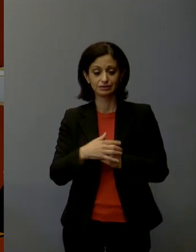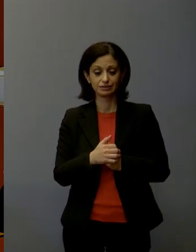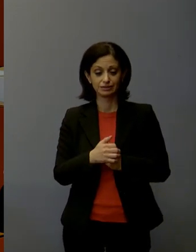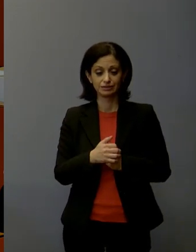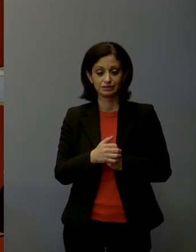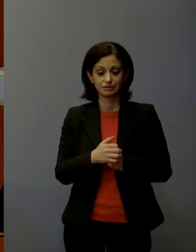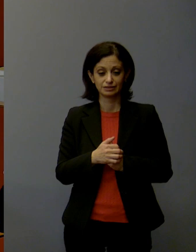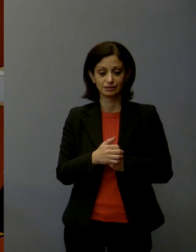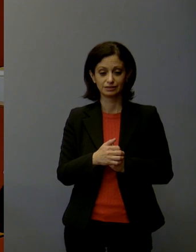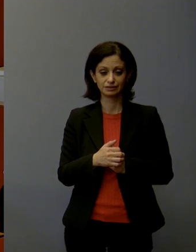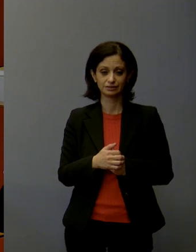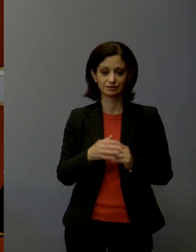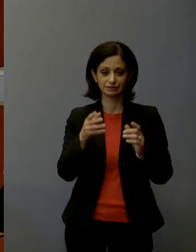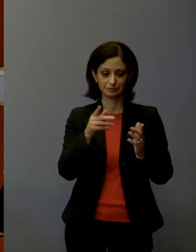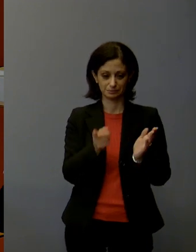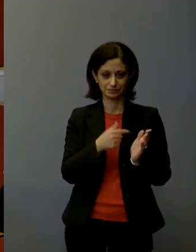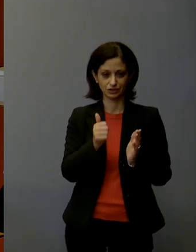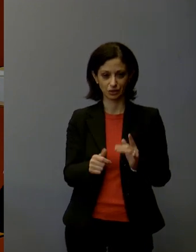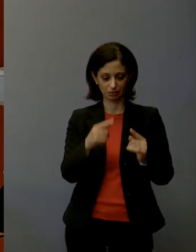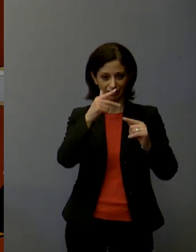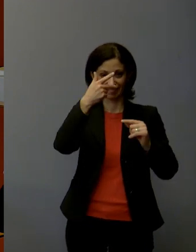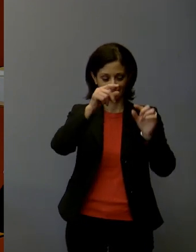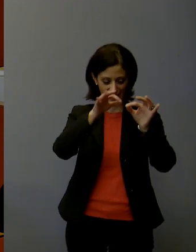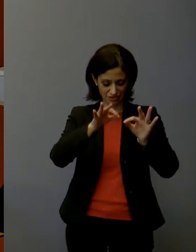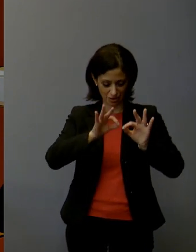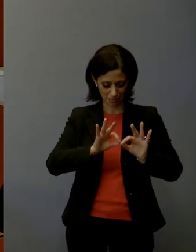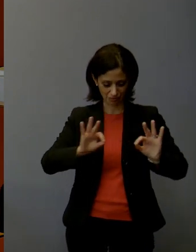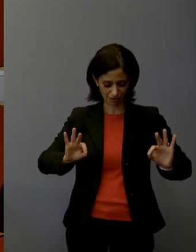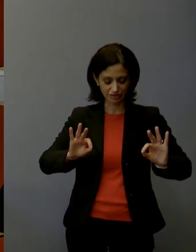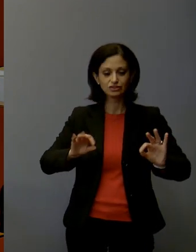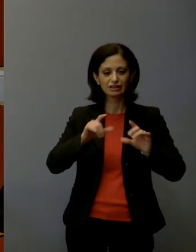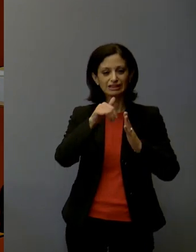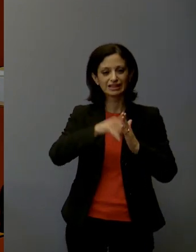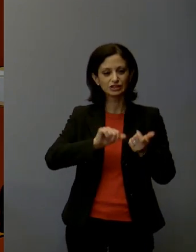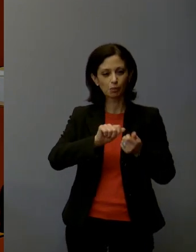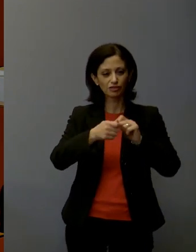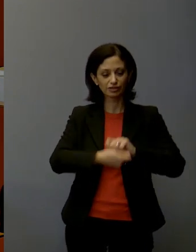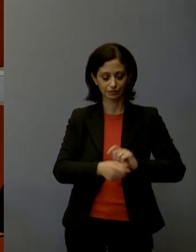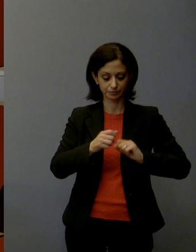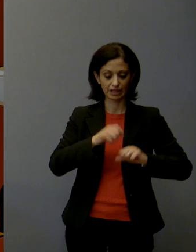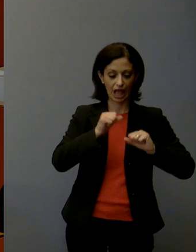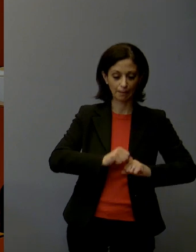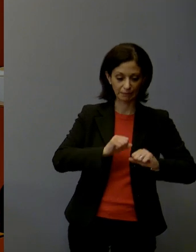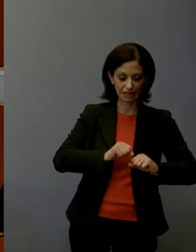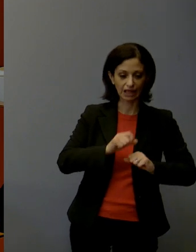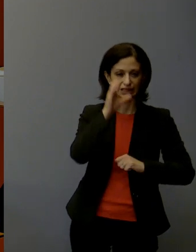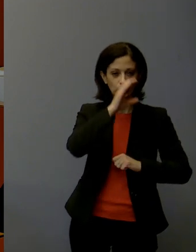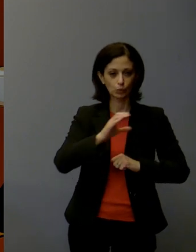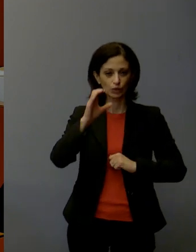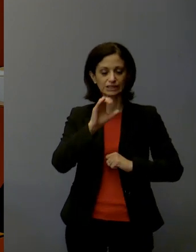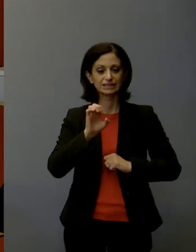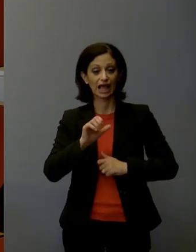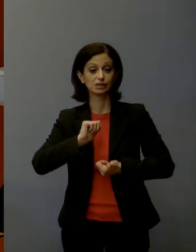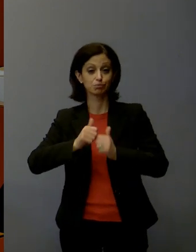al terzo capoverso di modificare e sostituire il testo nel modo seguente abitanti turisti e sportivi